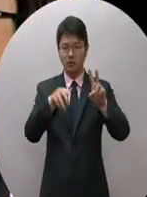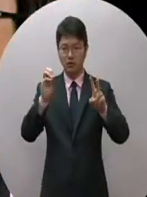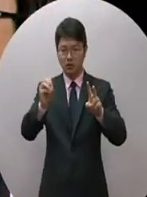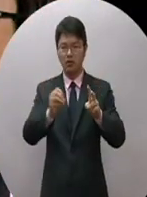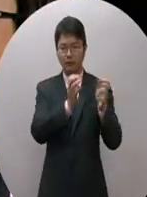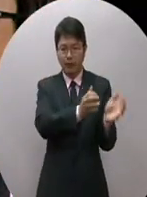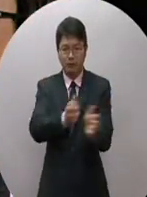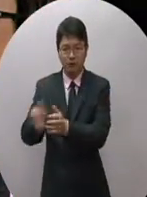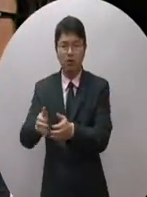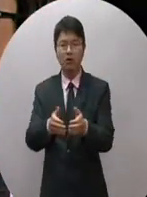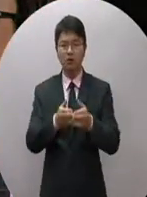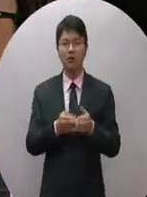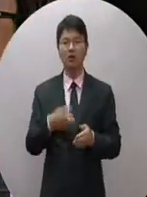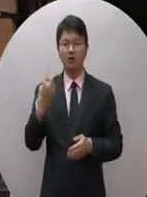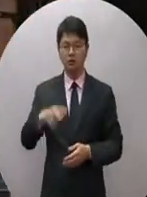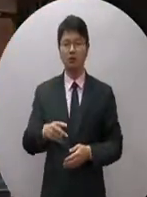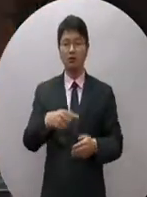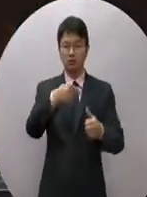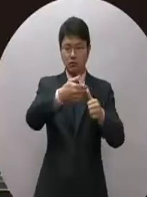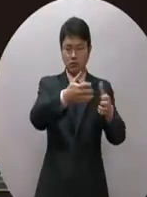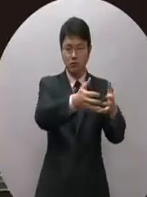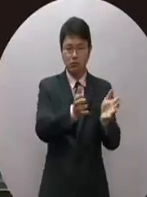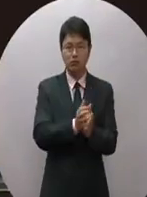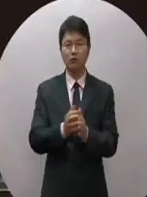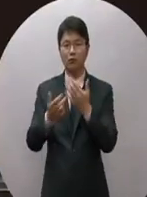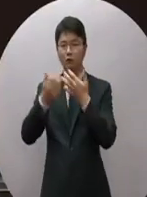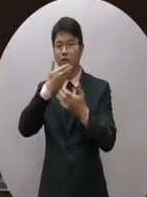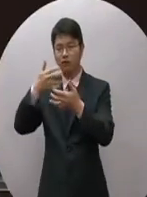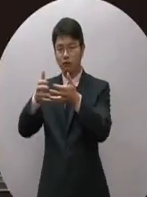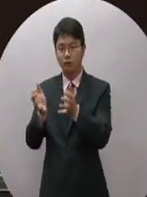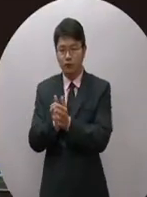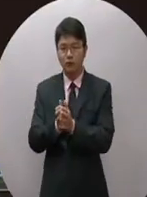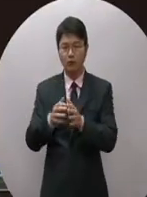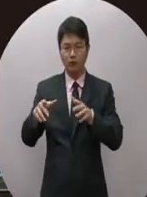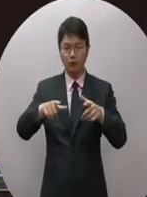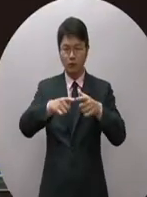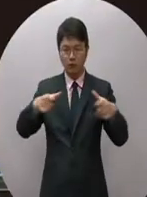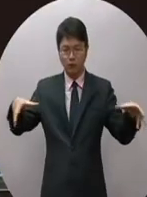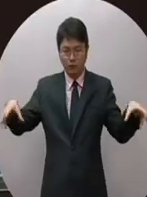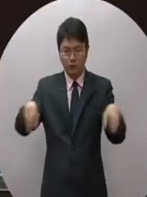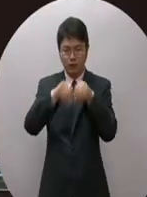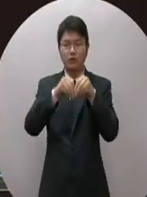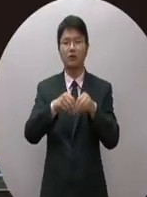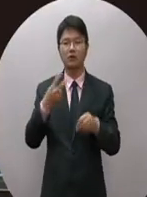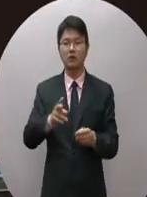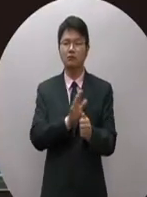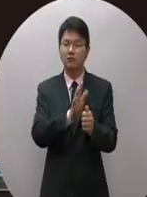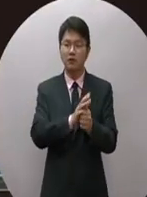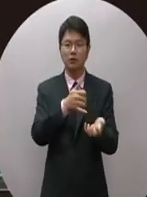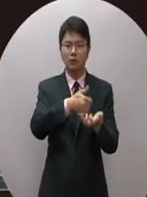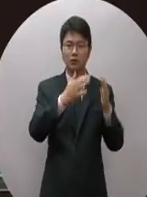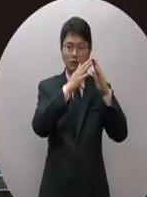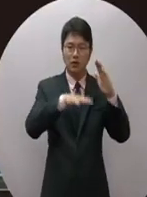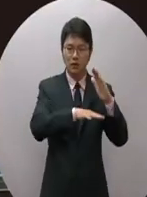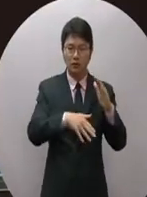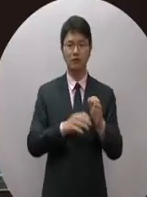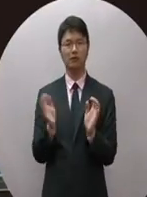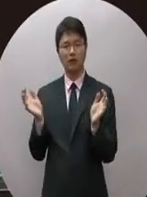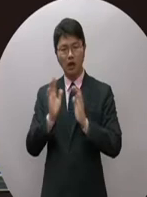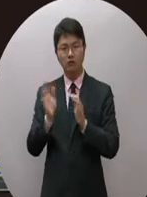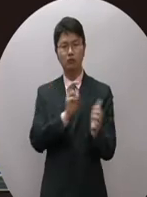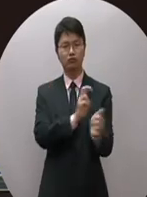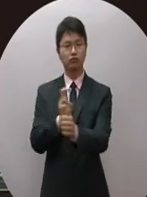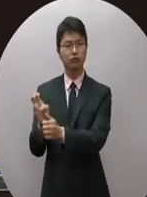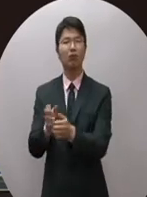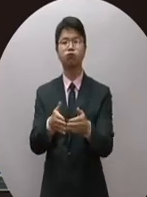件，整合教育部、卫福部、民间的资源，让弱势家庭学童能够得到照